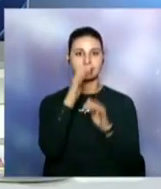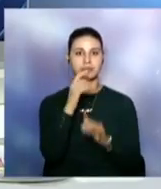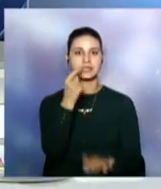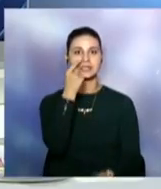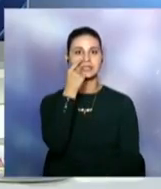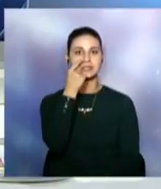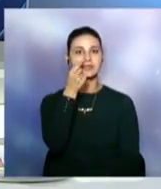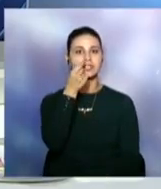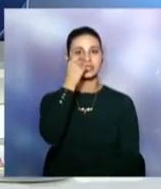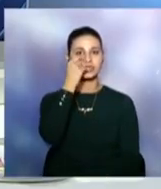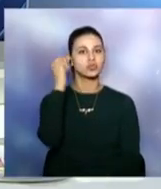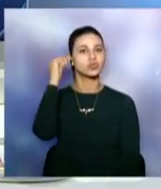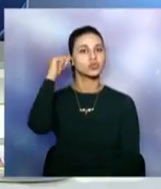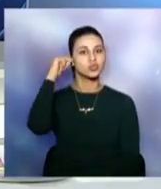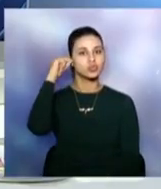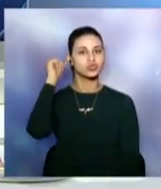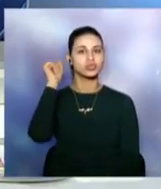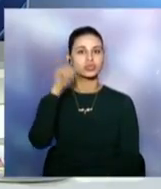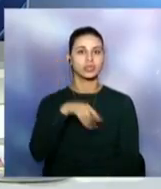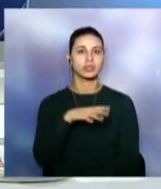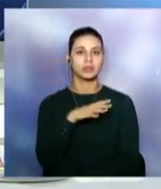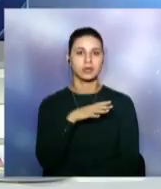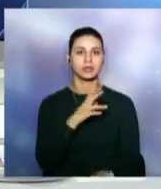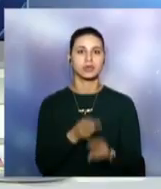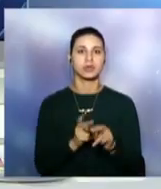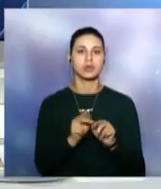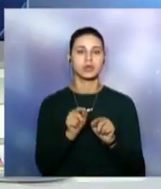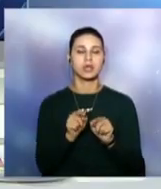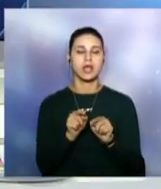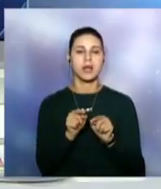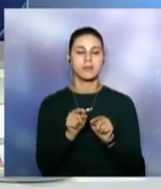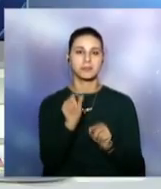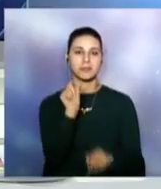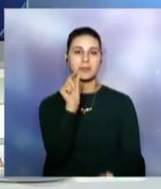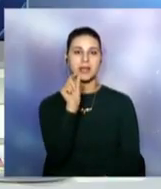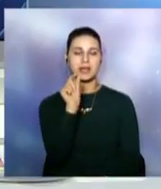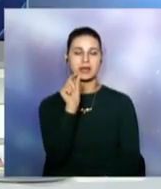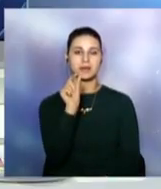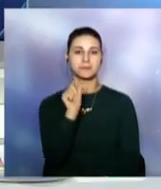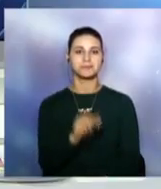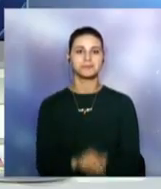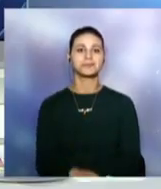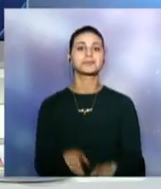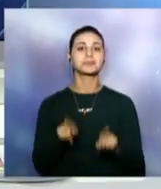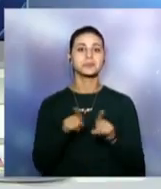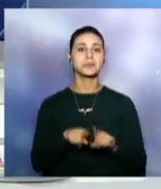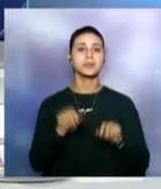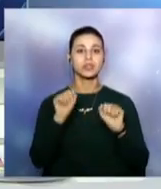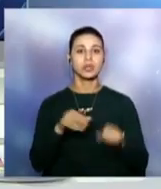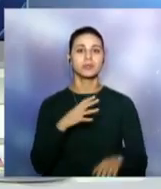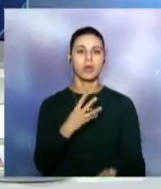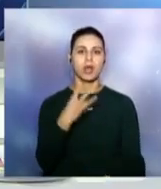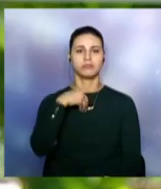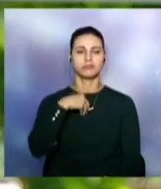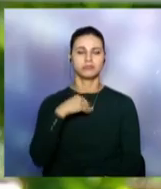ცხვირში, ყურში მოითავსებს ამ პატარა საგნებს. ასევე შეიძლება გადაცდეს